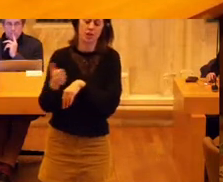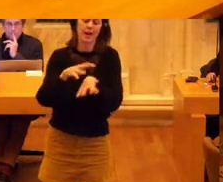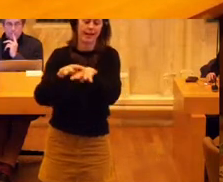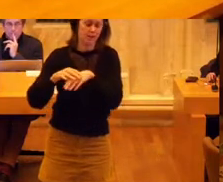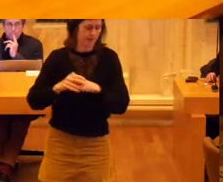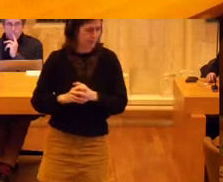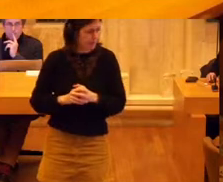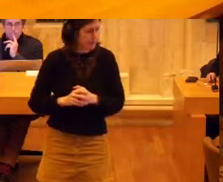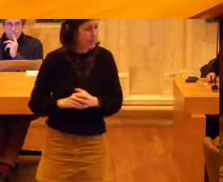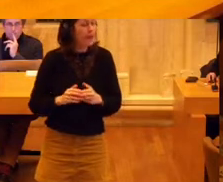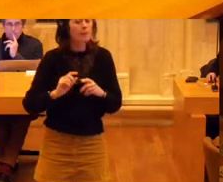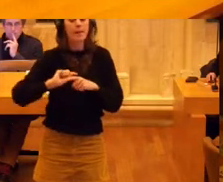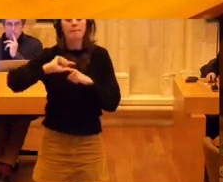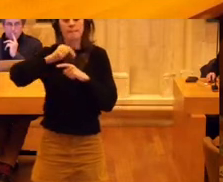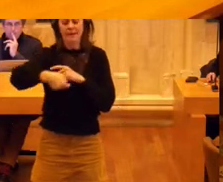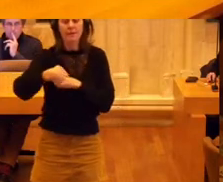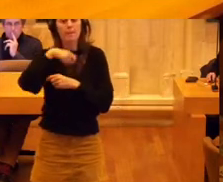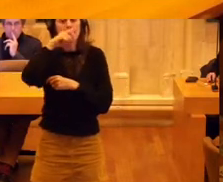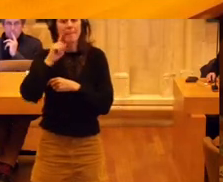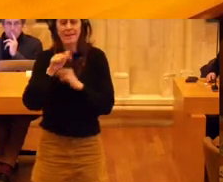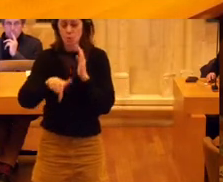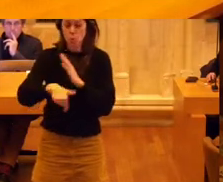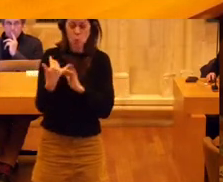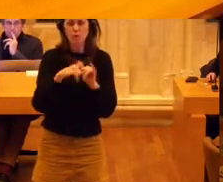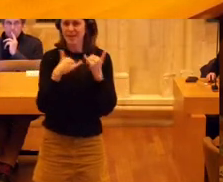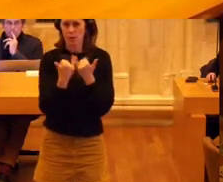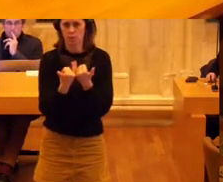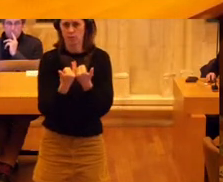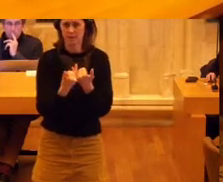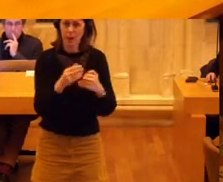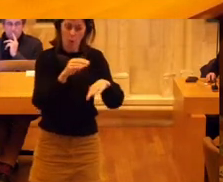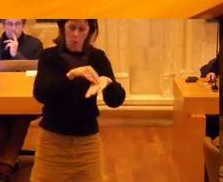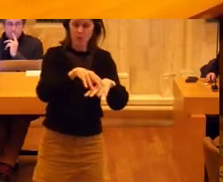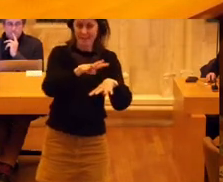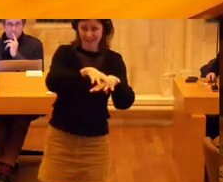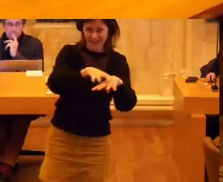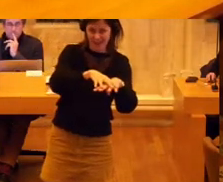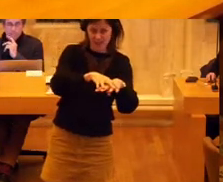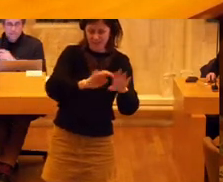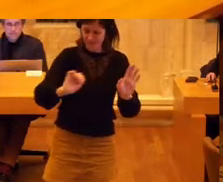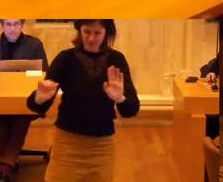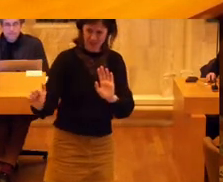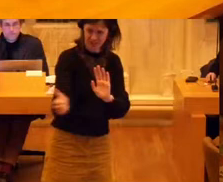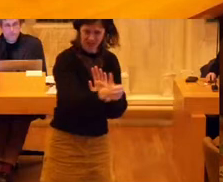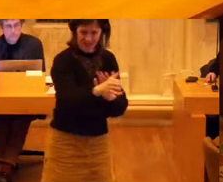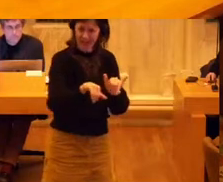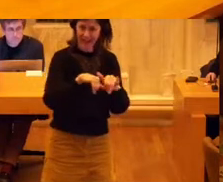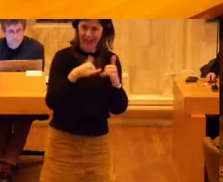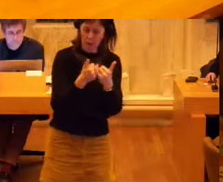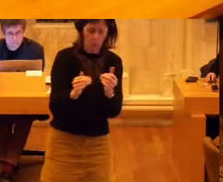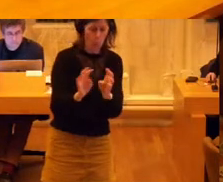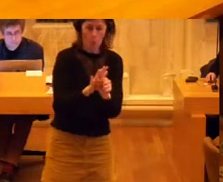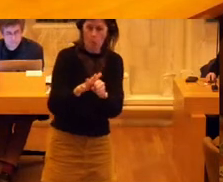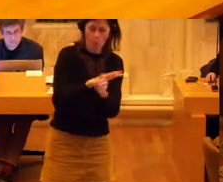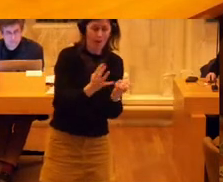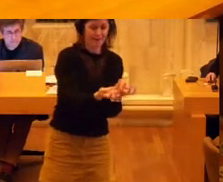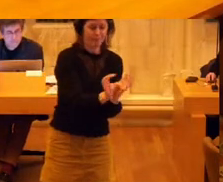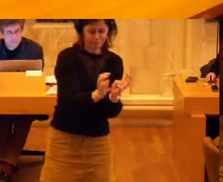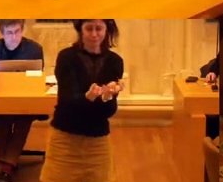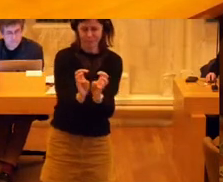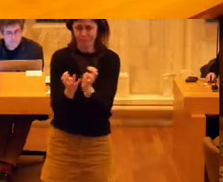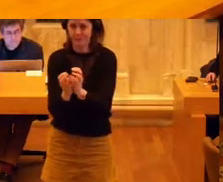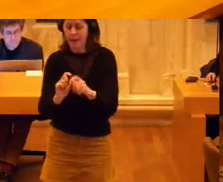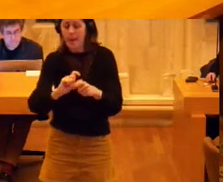quartier par quartier au mois de mai 12 réunions. Chaque conseil de quartier va pouvoir faire sa première réunion plénière et surtout mettre en place les